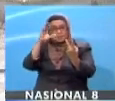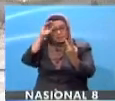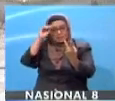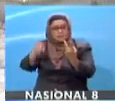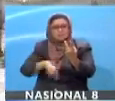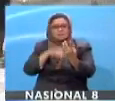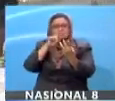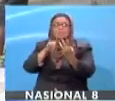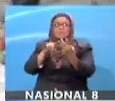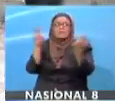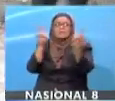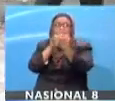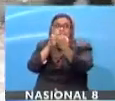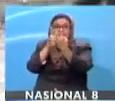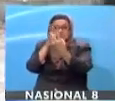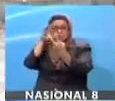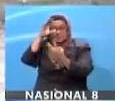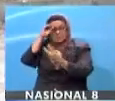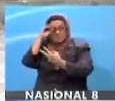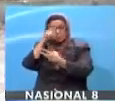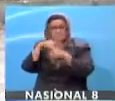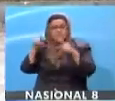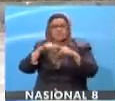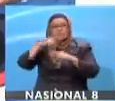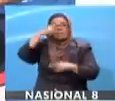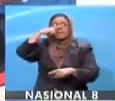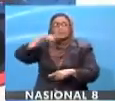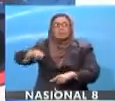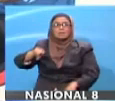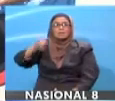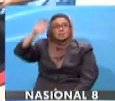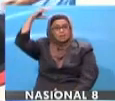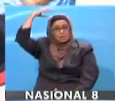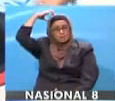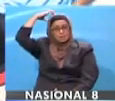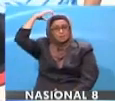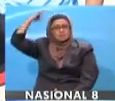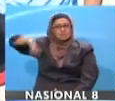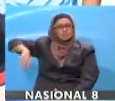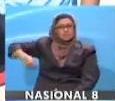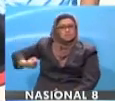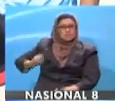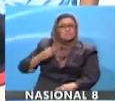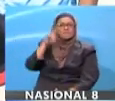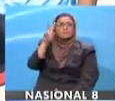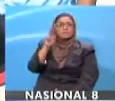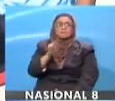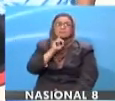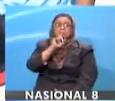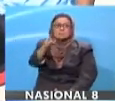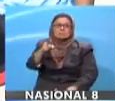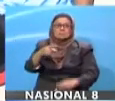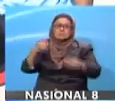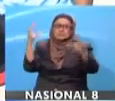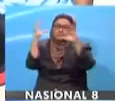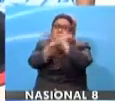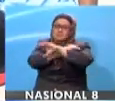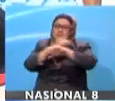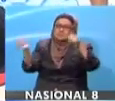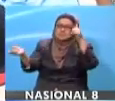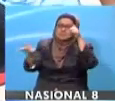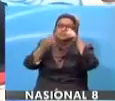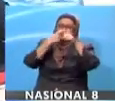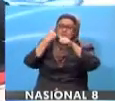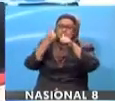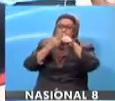lelaki. Thailand, Laos, Kemboja dan Vietnam antara yang dilihat menjadi cabaran utama buat skuad petong